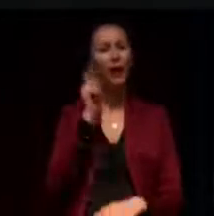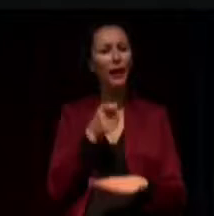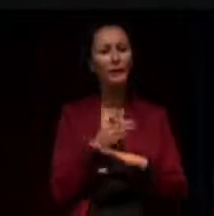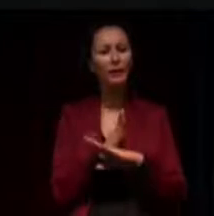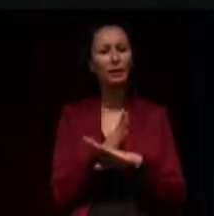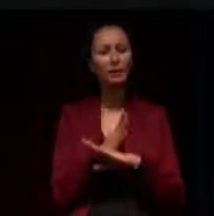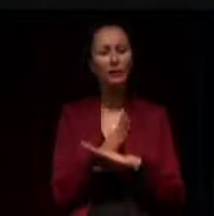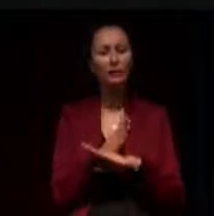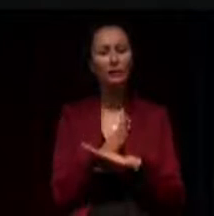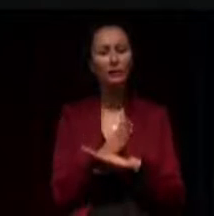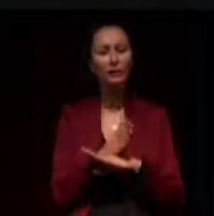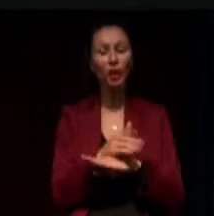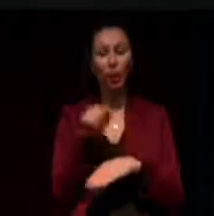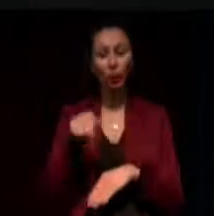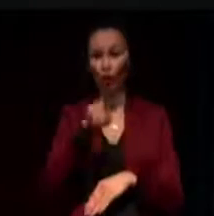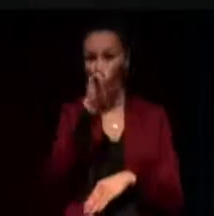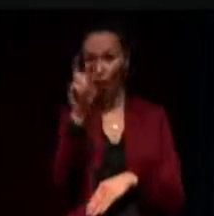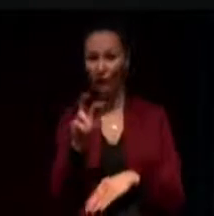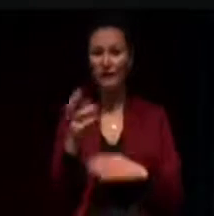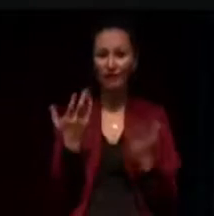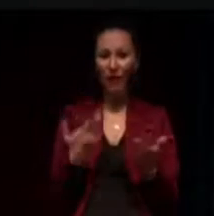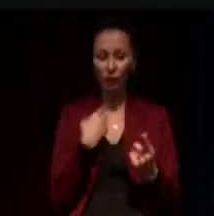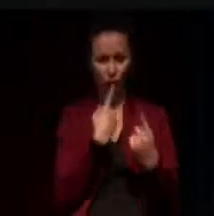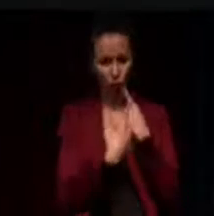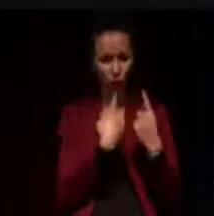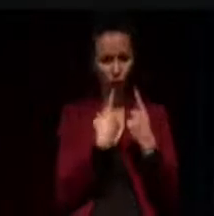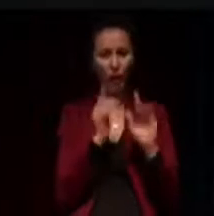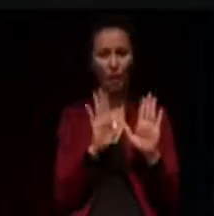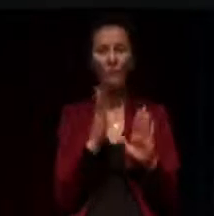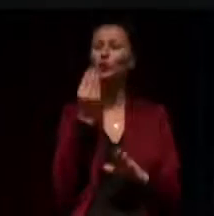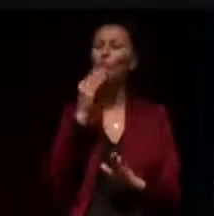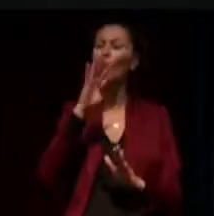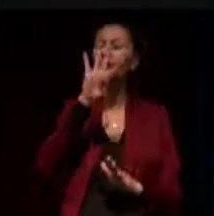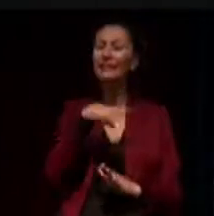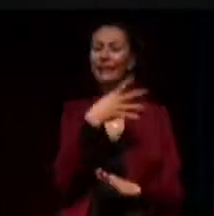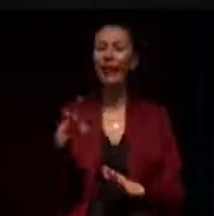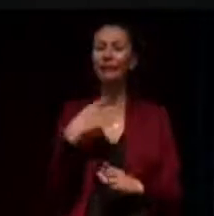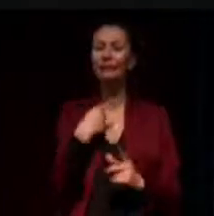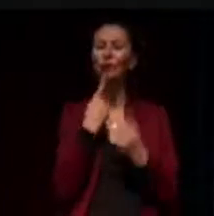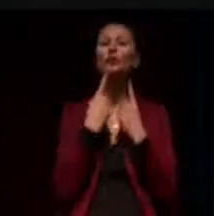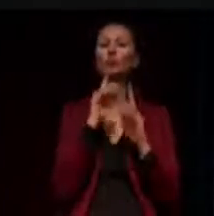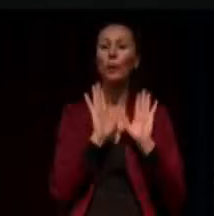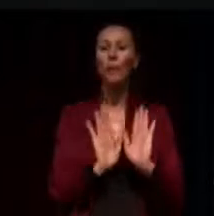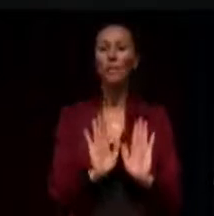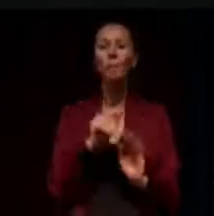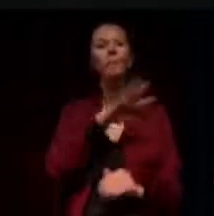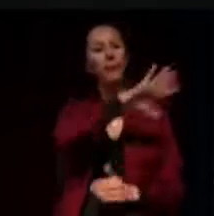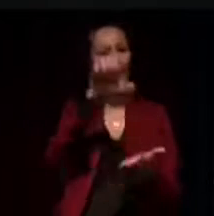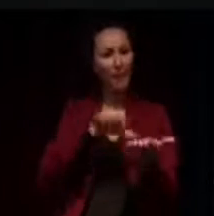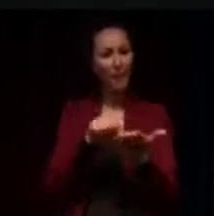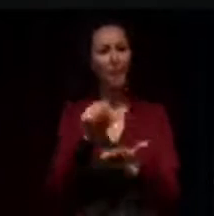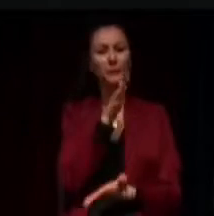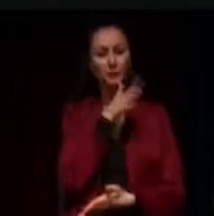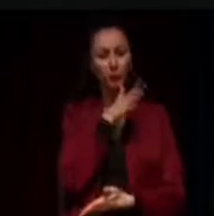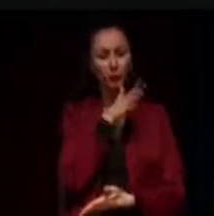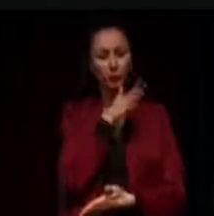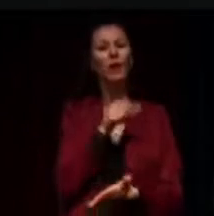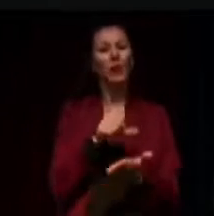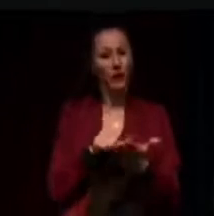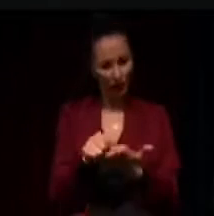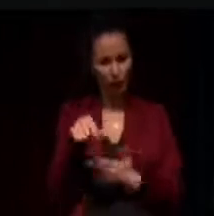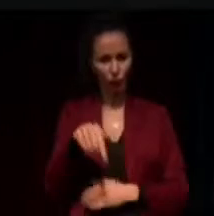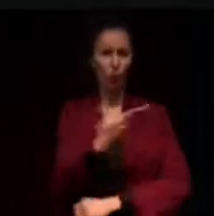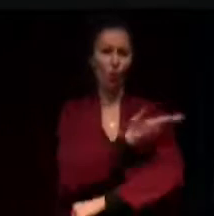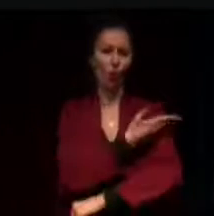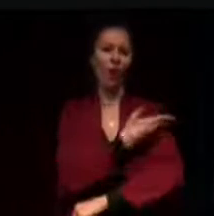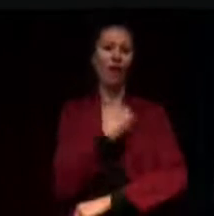esas itibariyle bu dövizi falan konuşuyoruz. Çok detayına girmeyeceğim ama şunu hepimiz biliyoruz ki biz